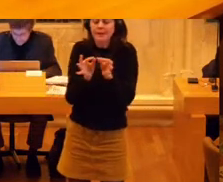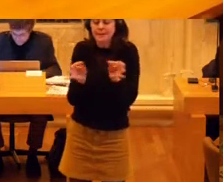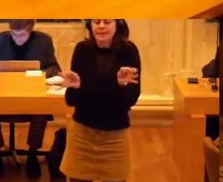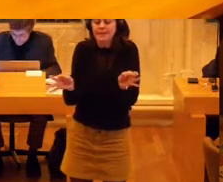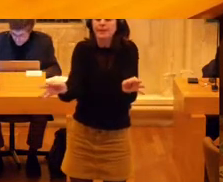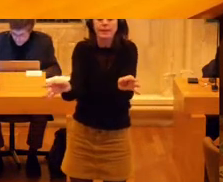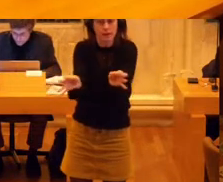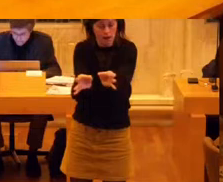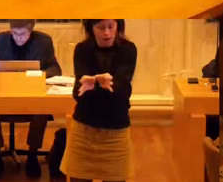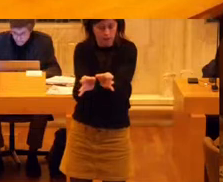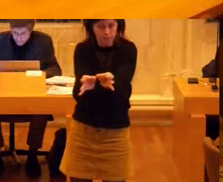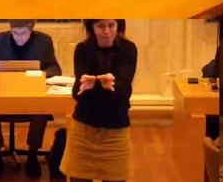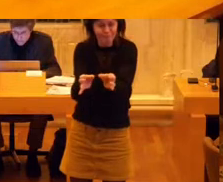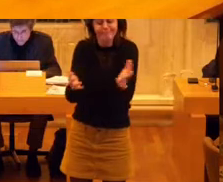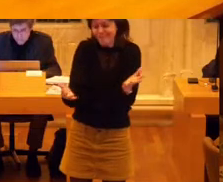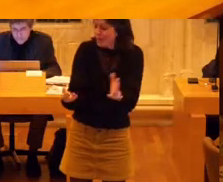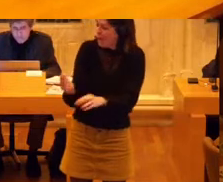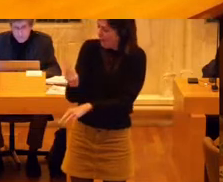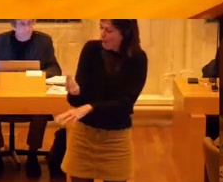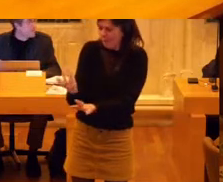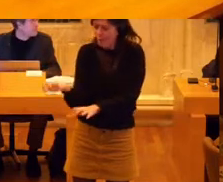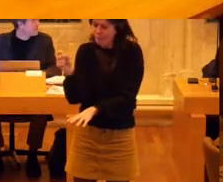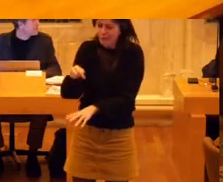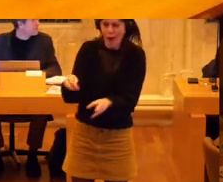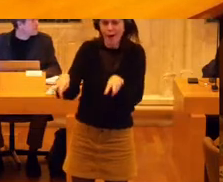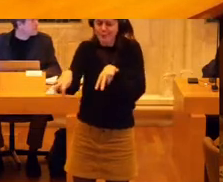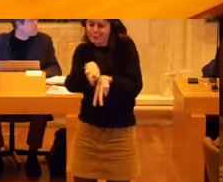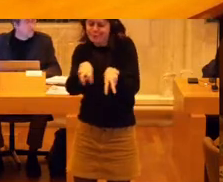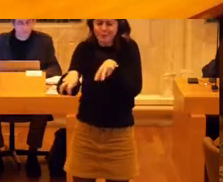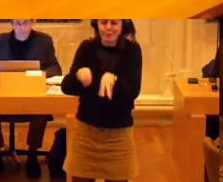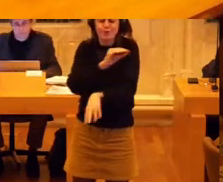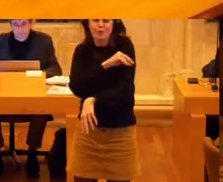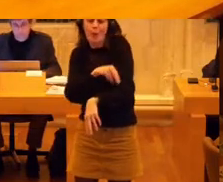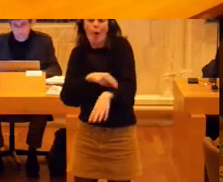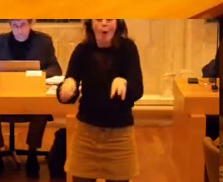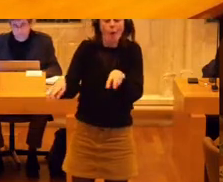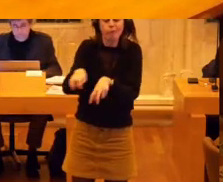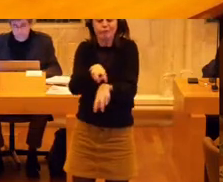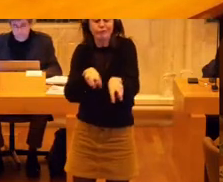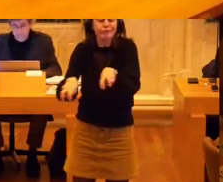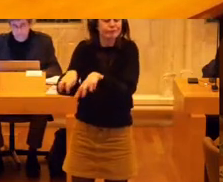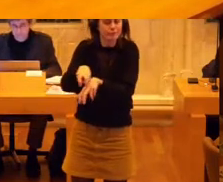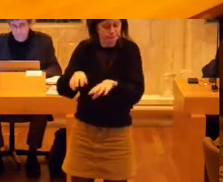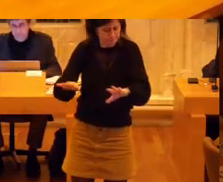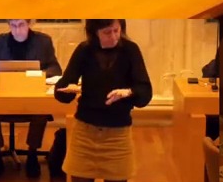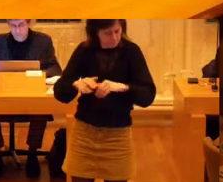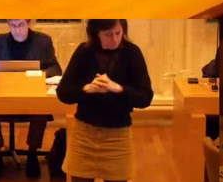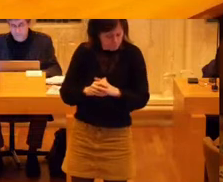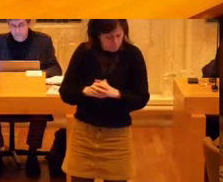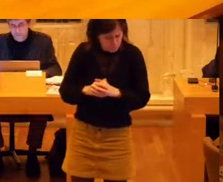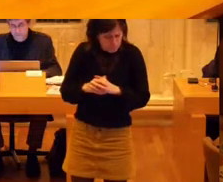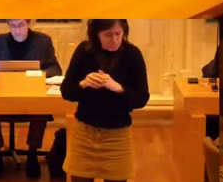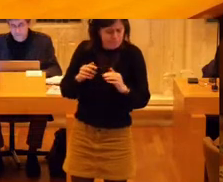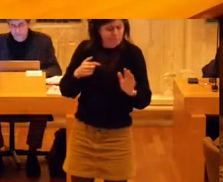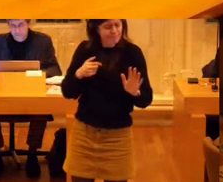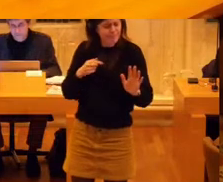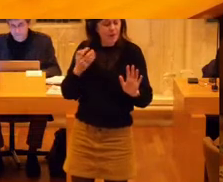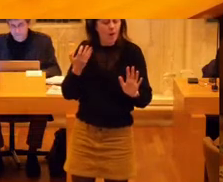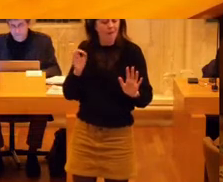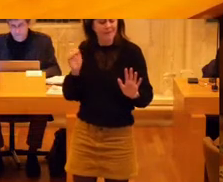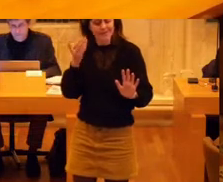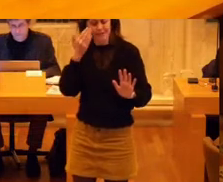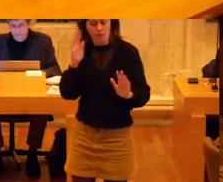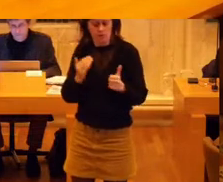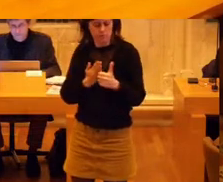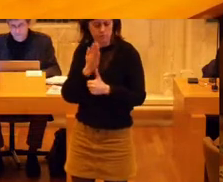sur lequel des enfants font du sport et... J'aimerais savoir, un, s'il y